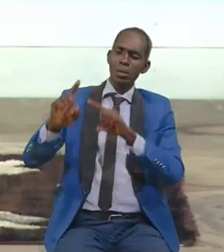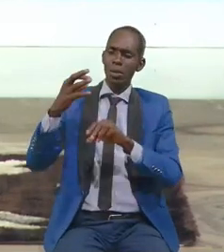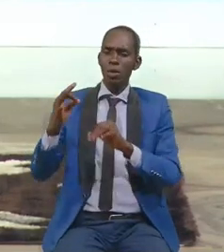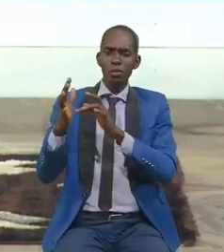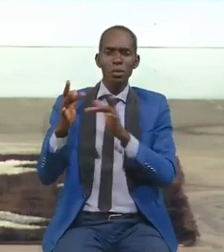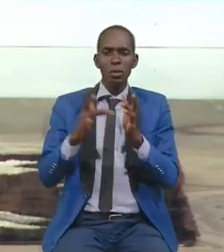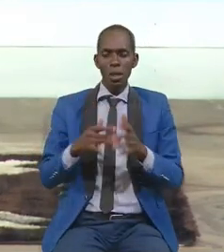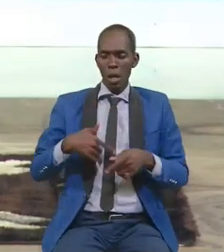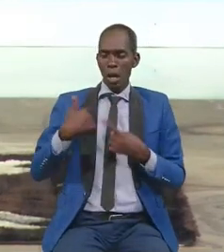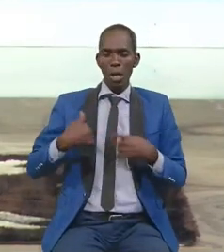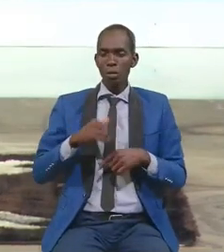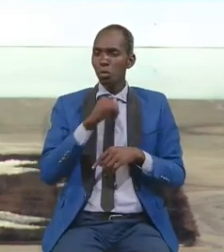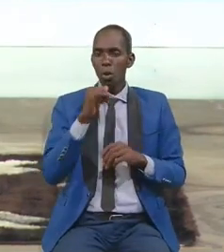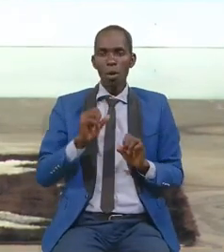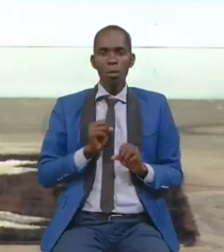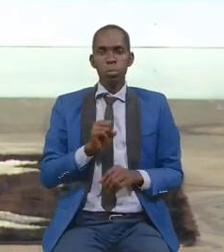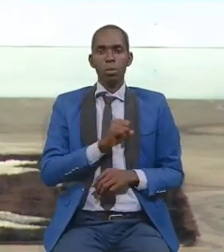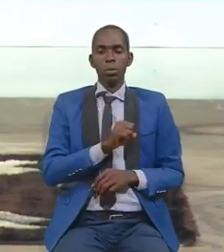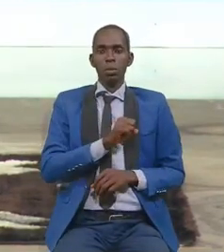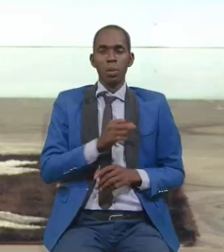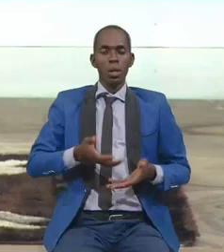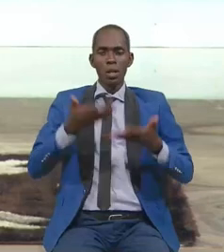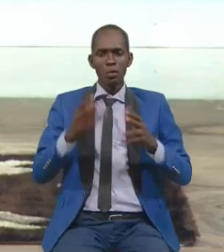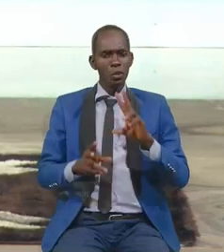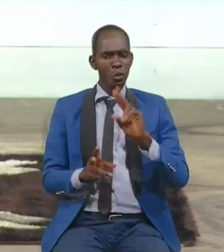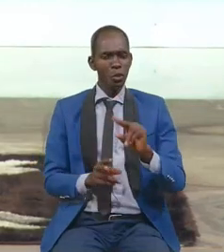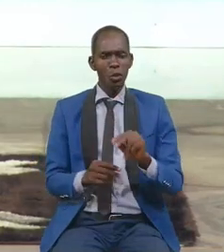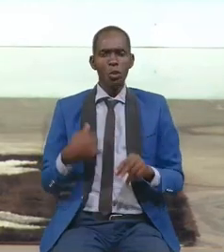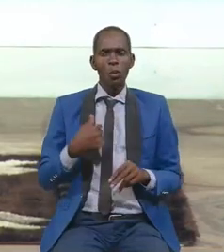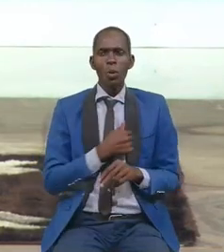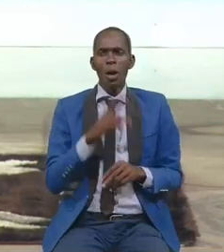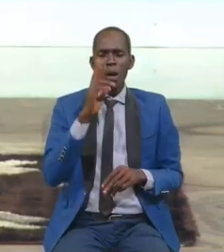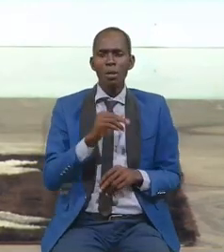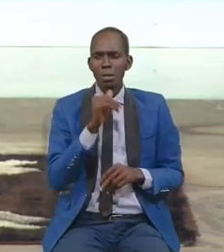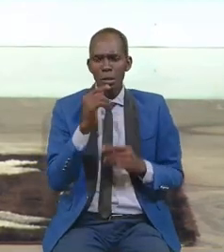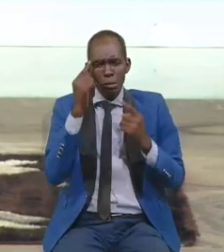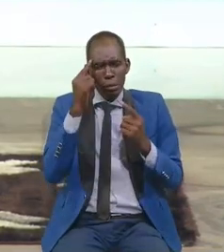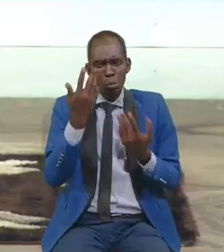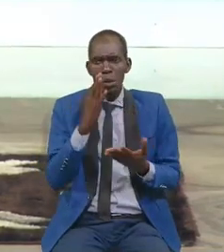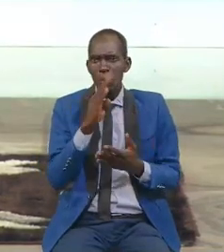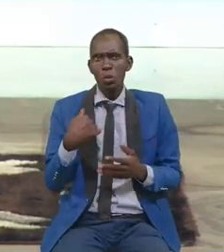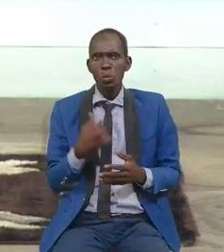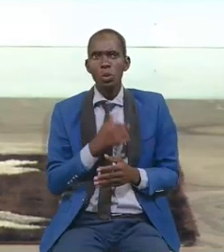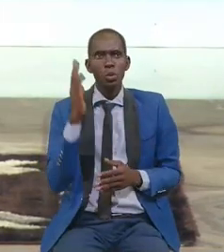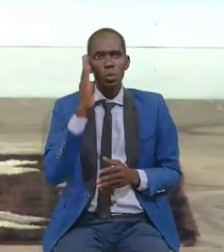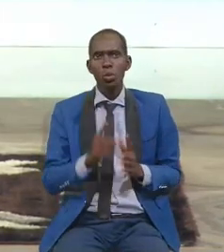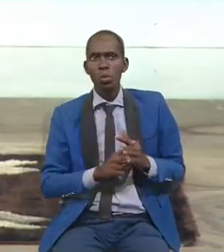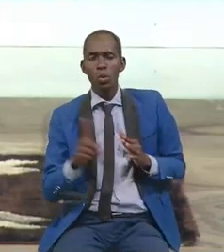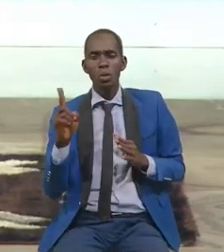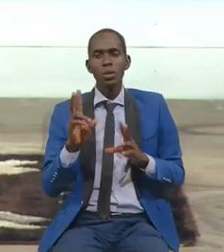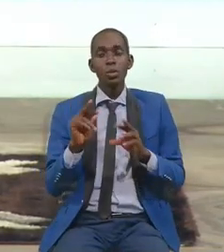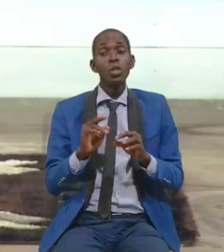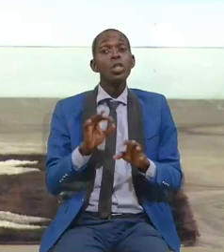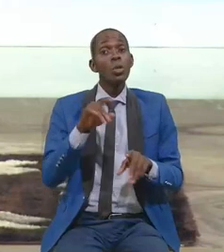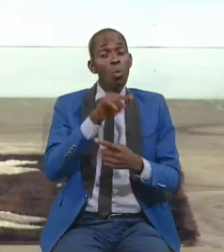palpité, il n'y a pas la crainte dans notre vie et on ne pense pas fuir. Même si on fait quelque chose de